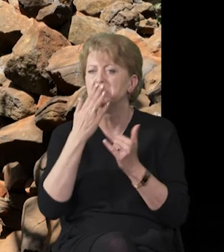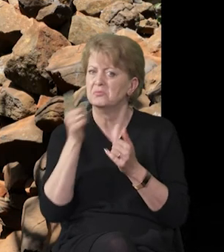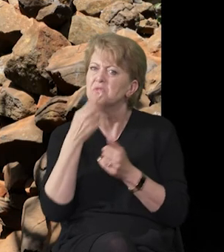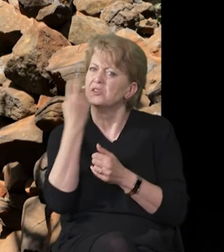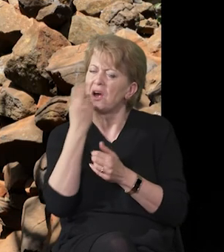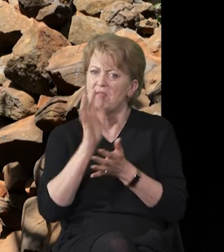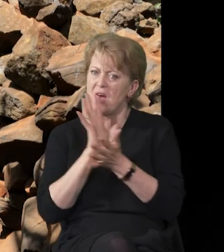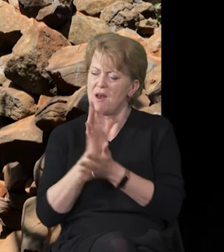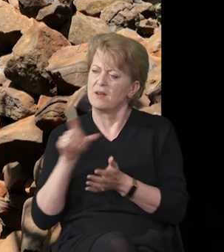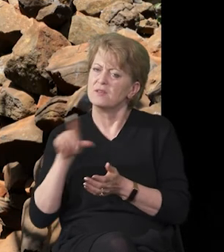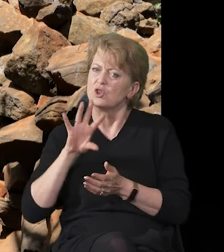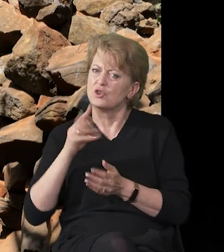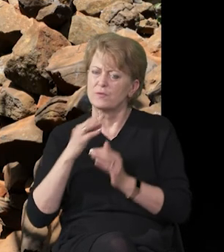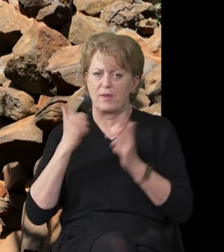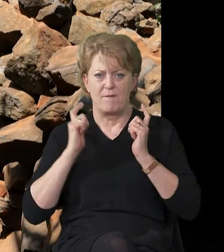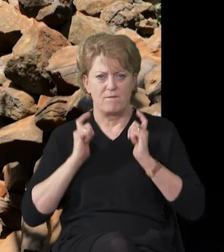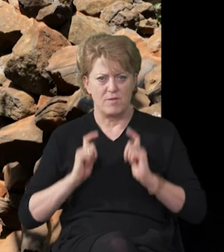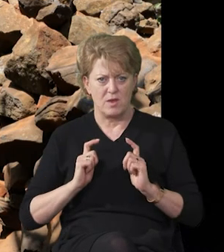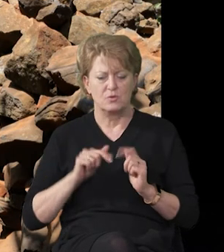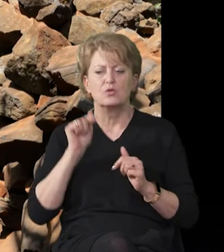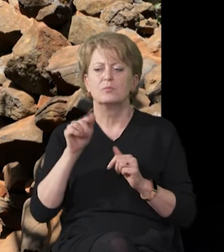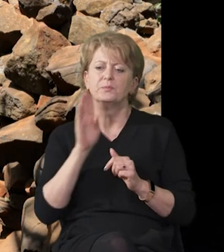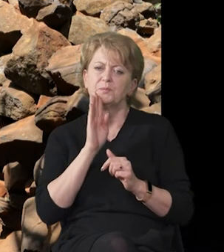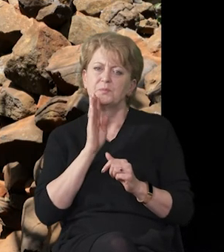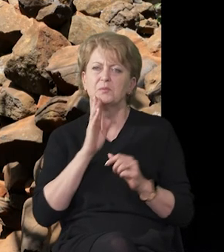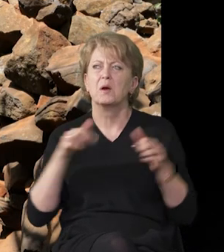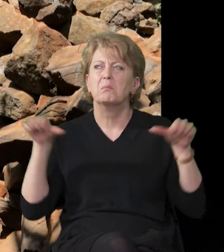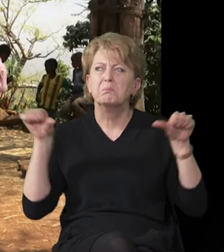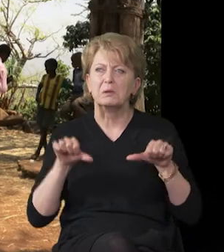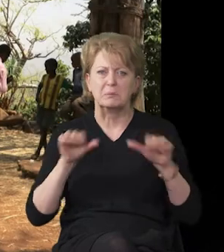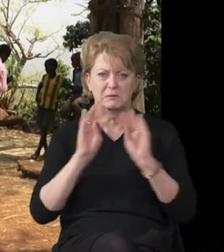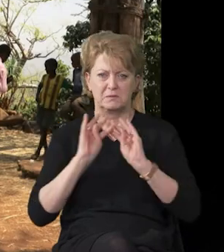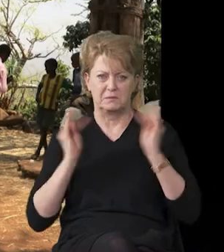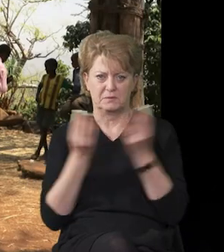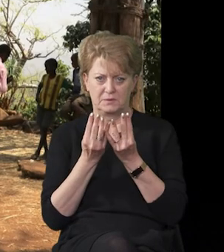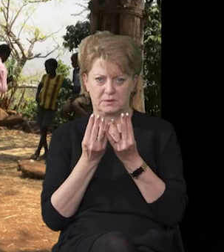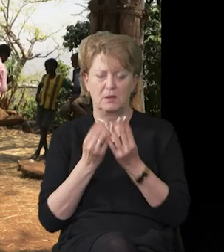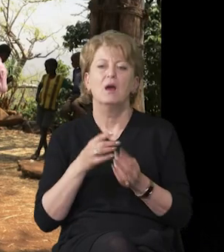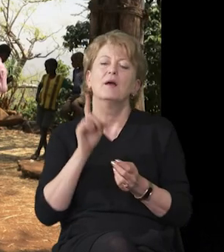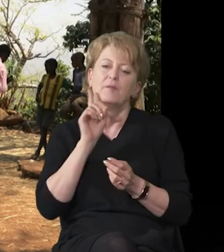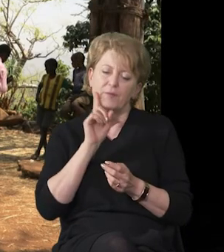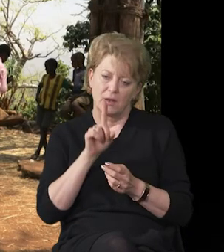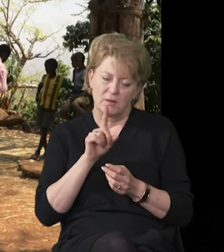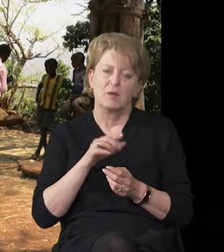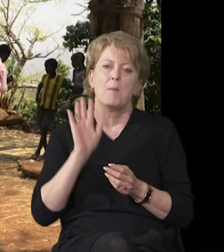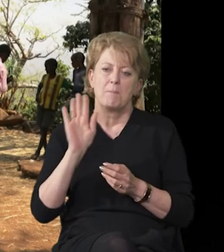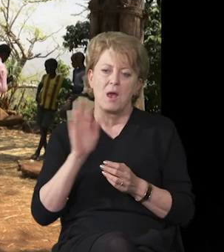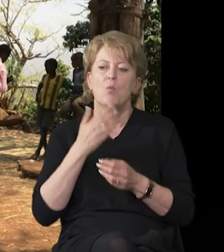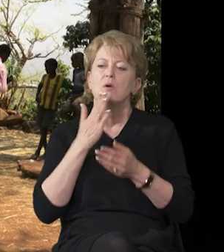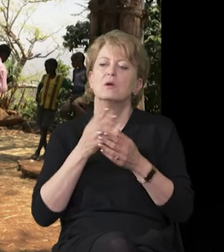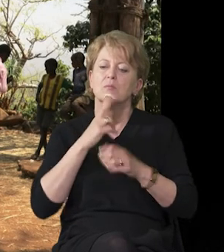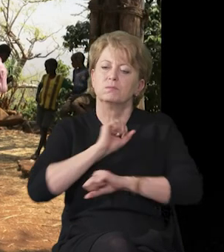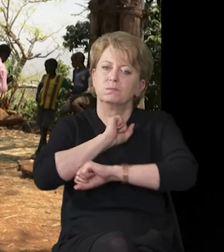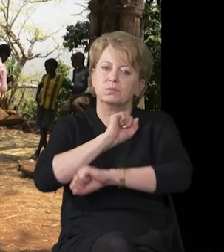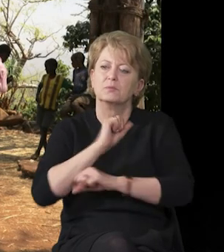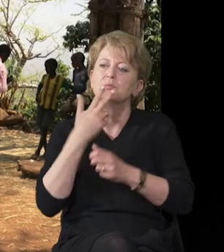charakter takich prymitywnych fortyfikacji. Oczywiście miały zabezpieczać wioskę przed wrogami